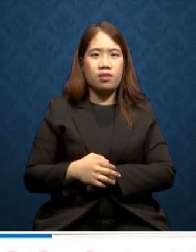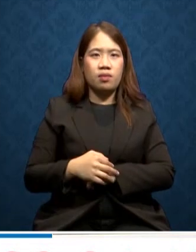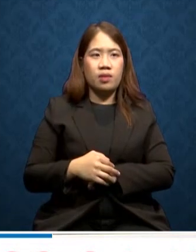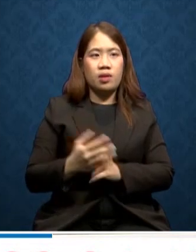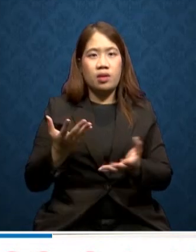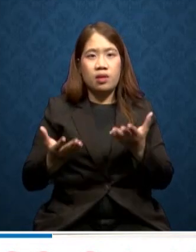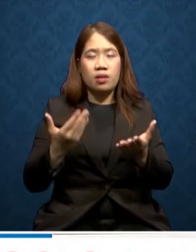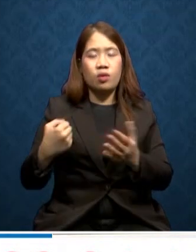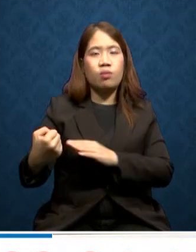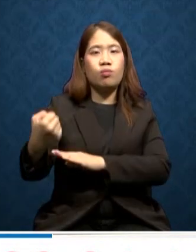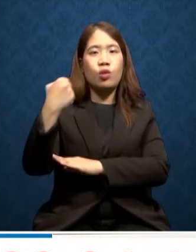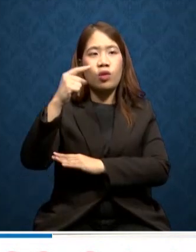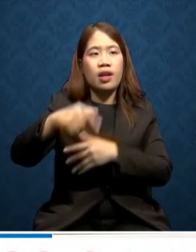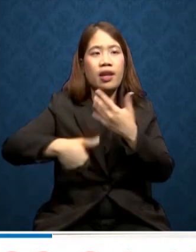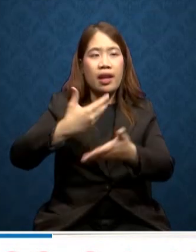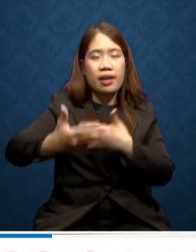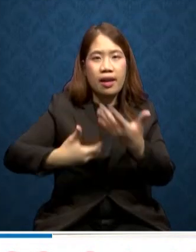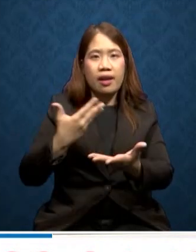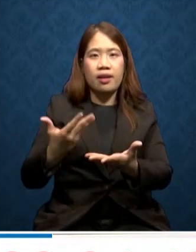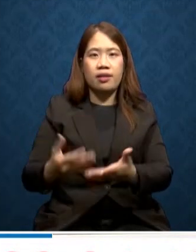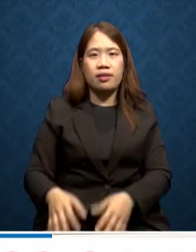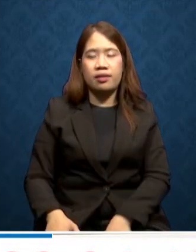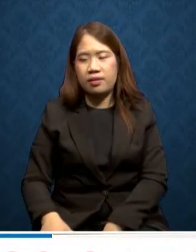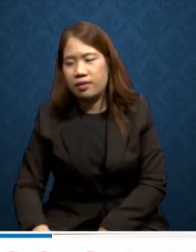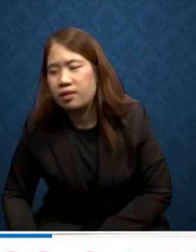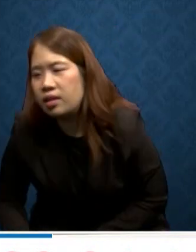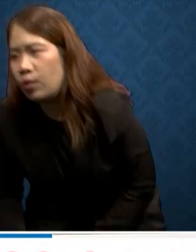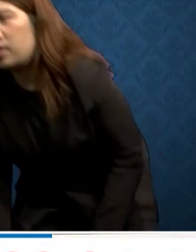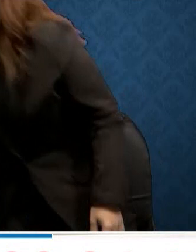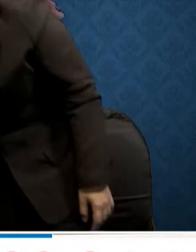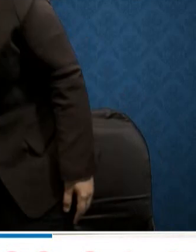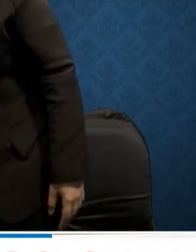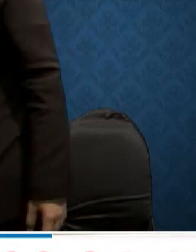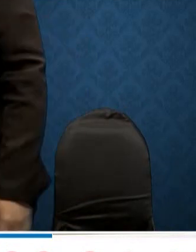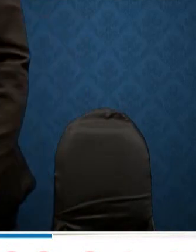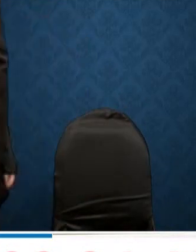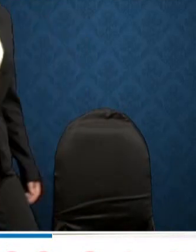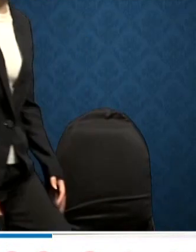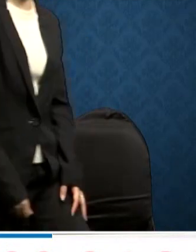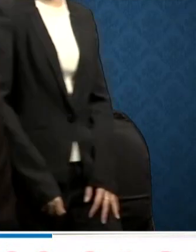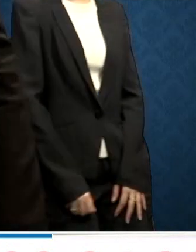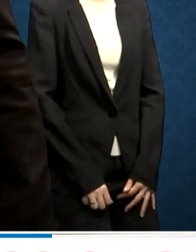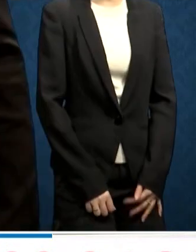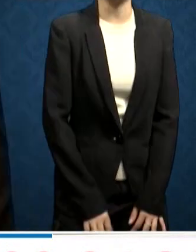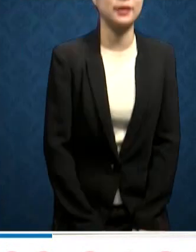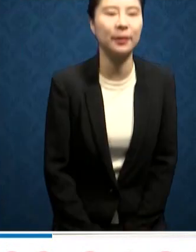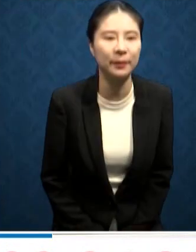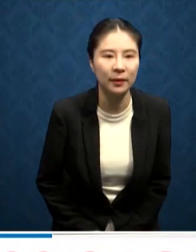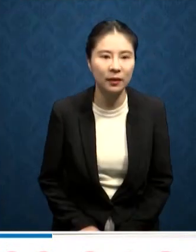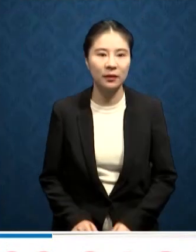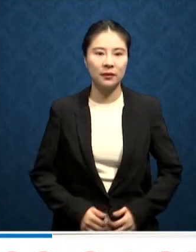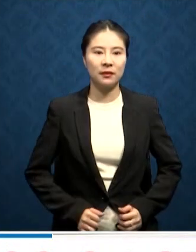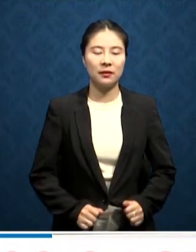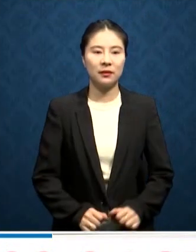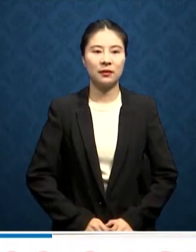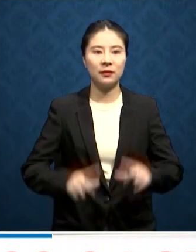ทางด้านการค้าการขายเรื่องทางเศรษฐกิจขณะนี้เราโดนจู่โจมจากหลายประเทศนะครับโดยเฉพาะยิ่งประเท